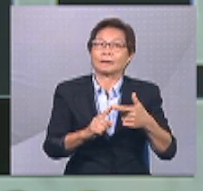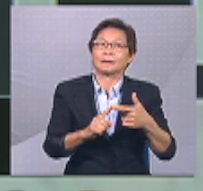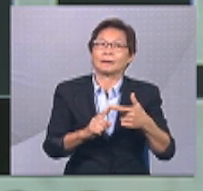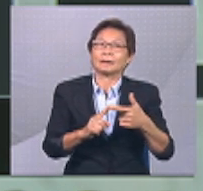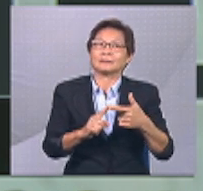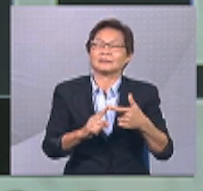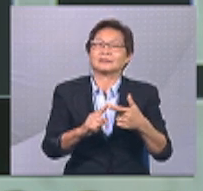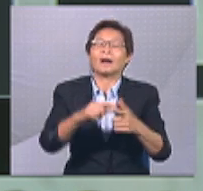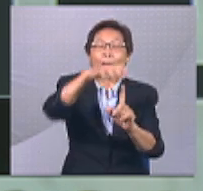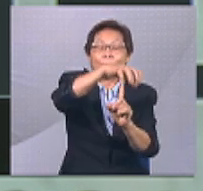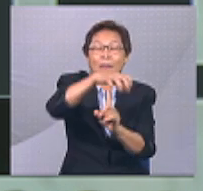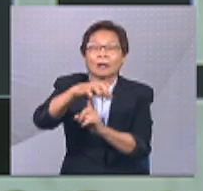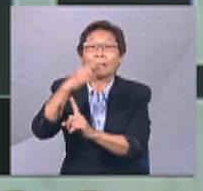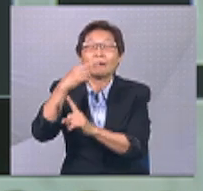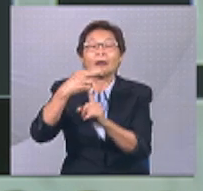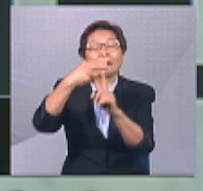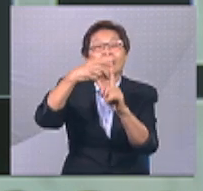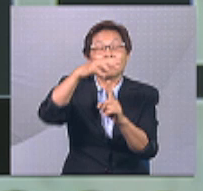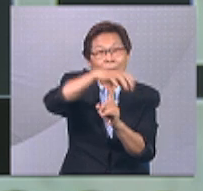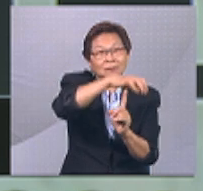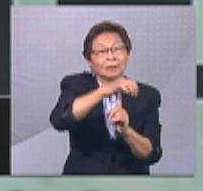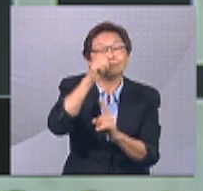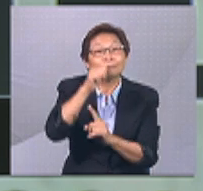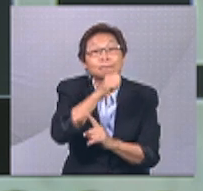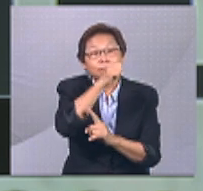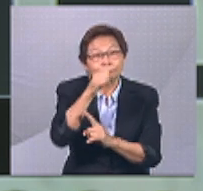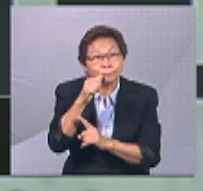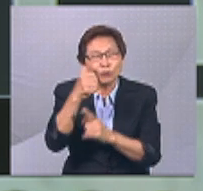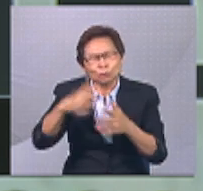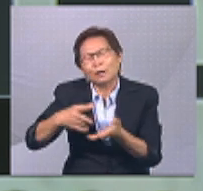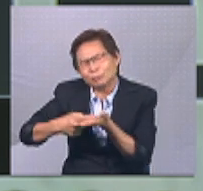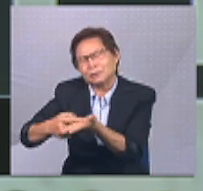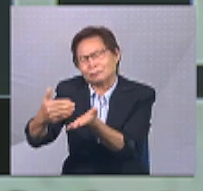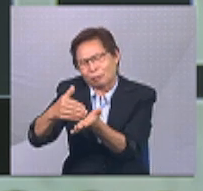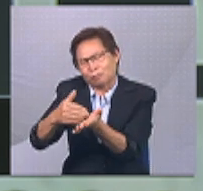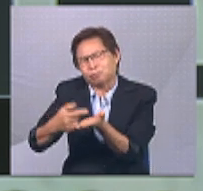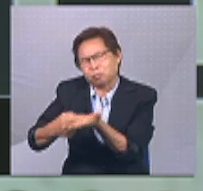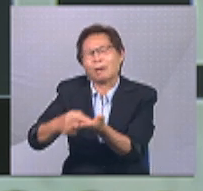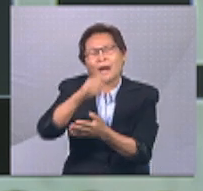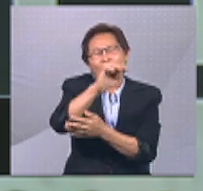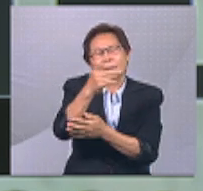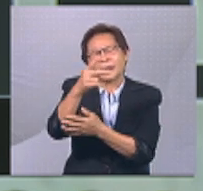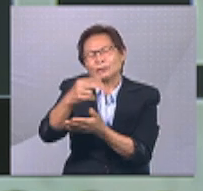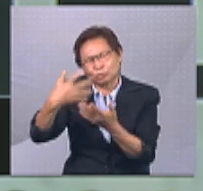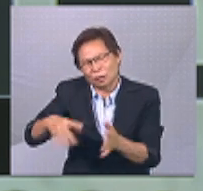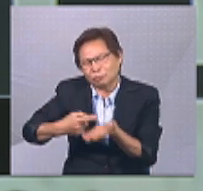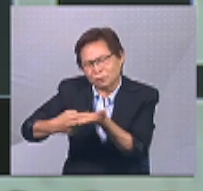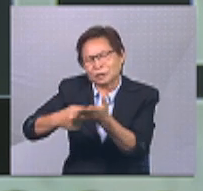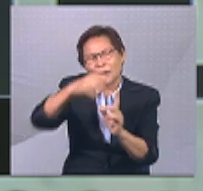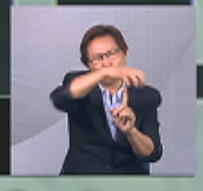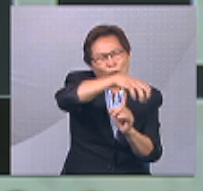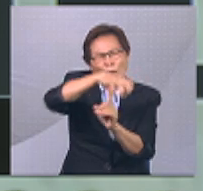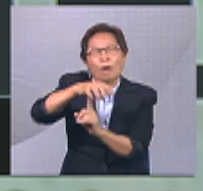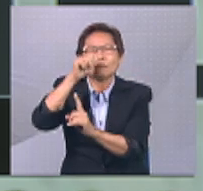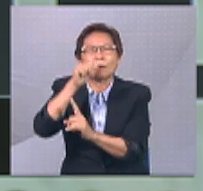Bazar Ramadan, yang kita telah pun bincang banyak kali, dan juga MKN pun telah bincang Bazar Ramadan. Prinsip kita